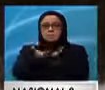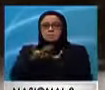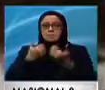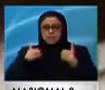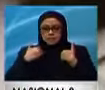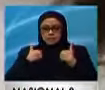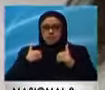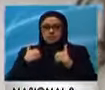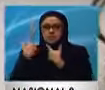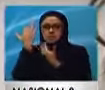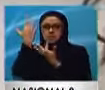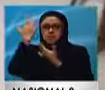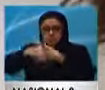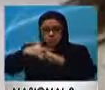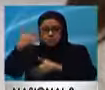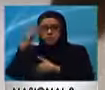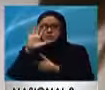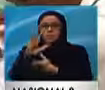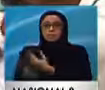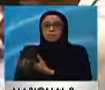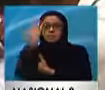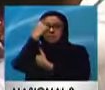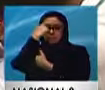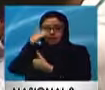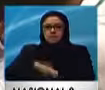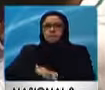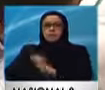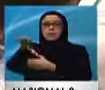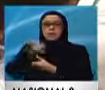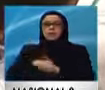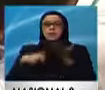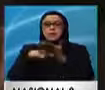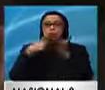5 pagi bagi merebut tiket percuma yang ditawarkan.